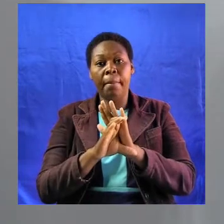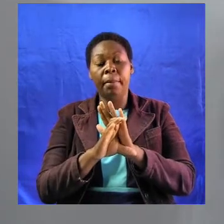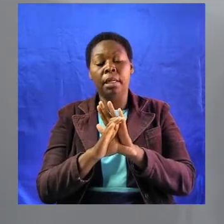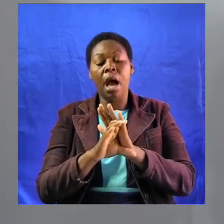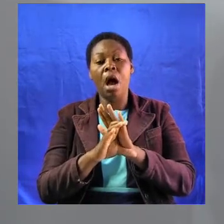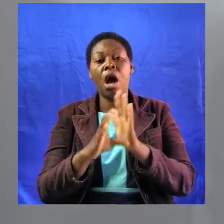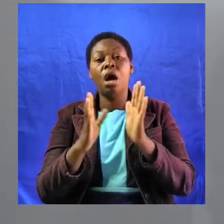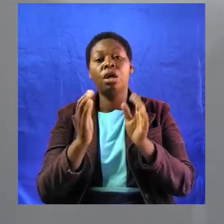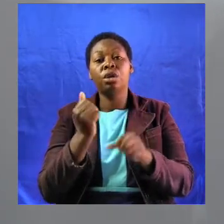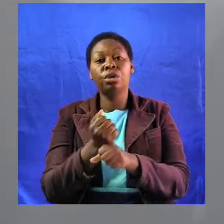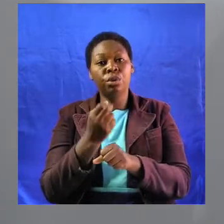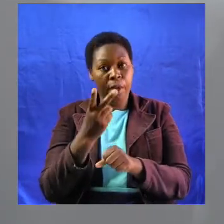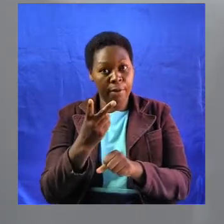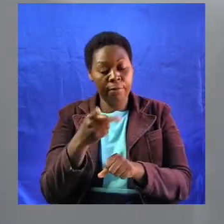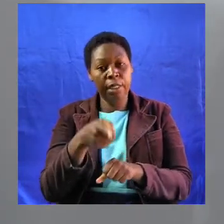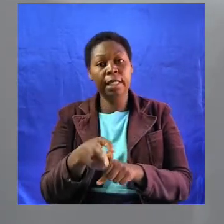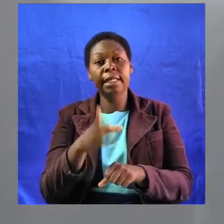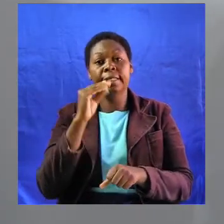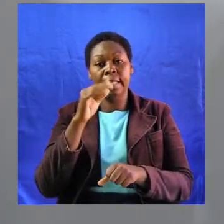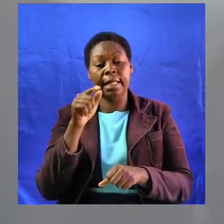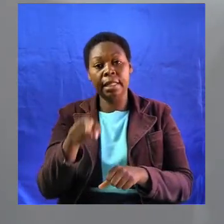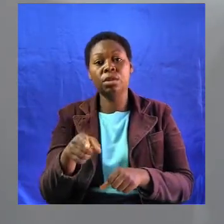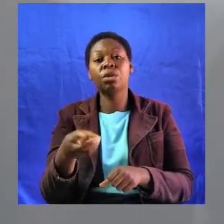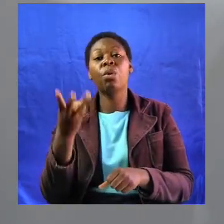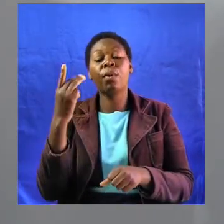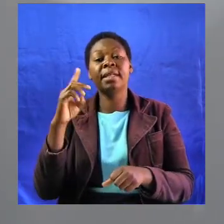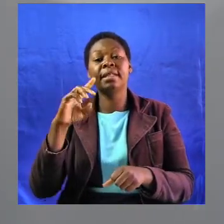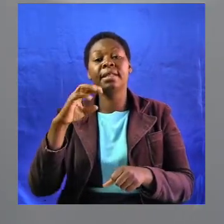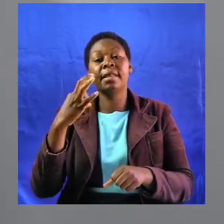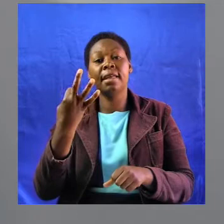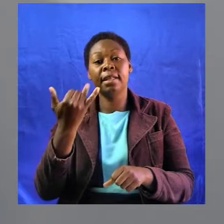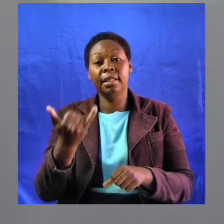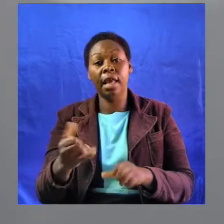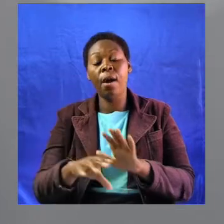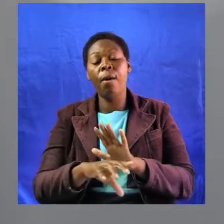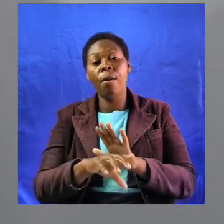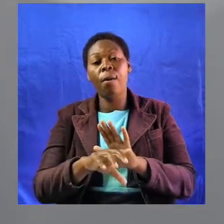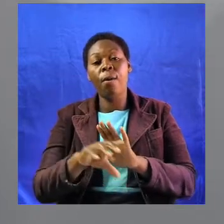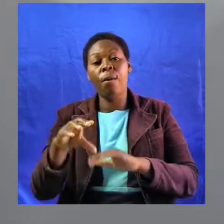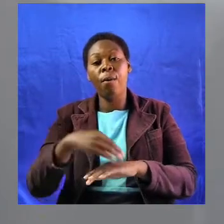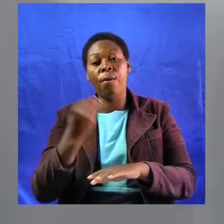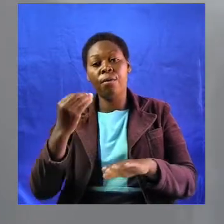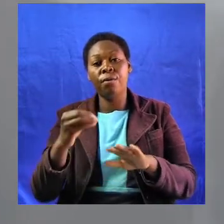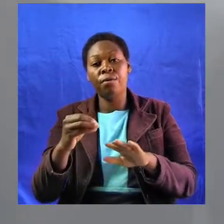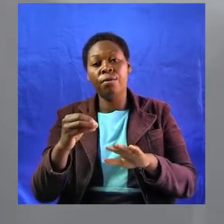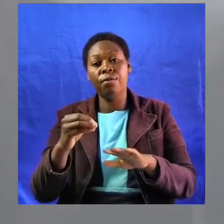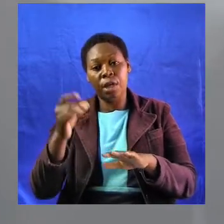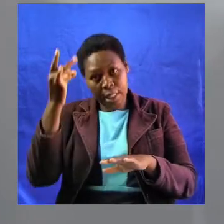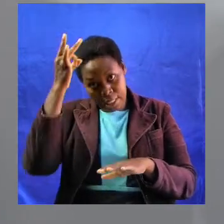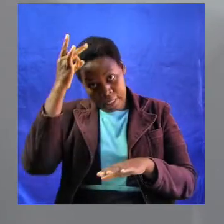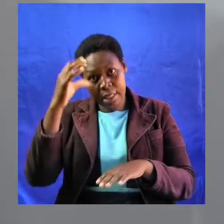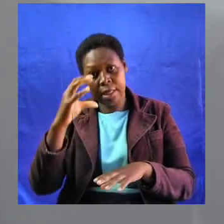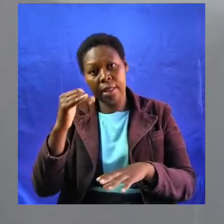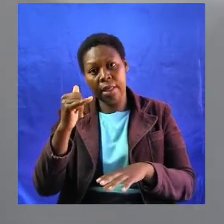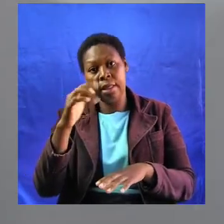achiti raive gore rechitatu ramambo Cyrus. Saka pari kufamba nhoroondo yenyika especially kumazuva iwayo